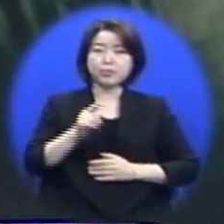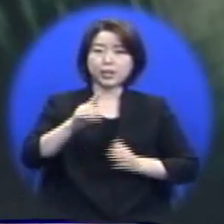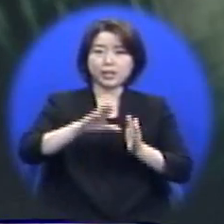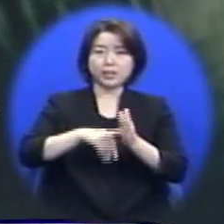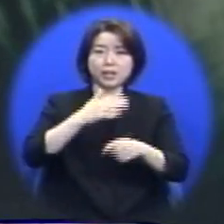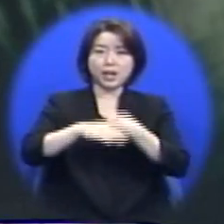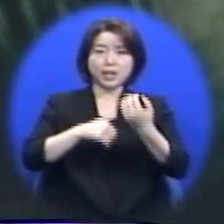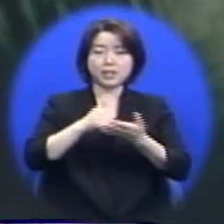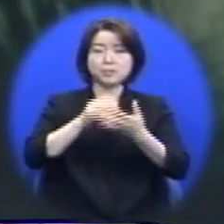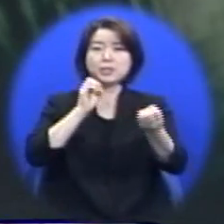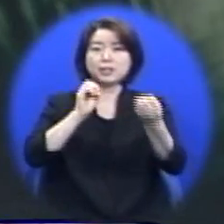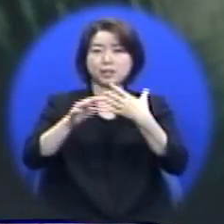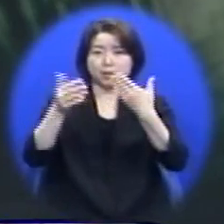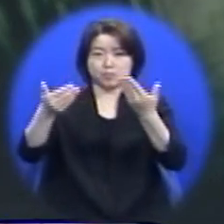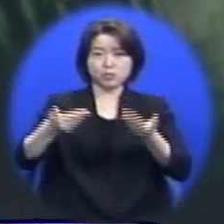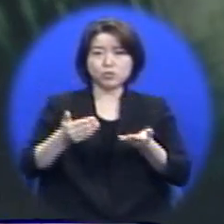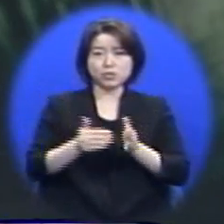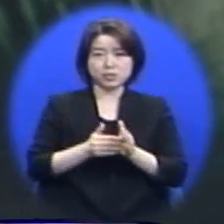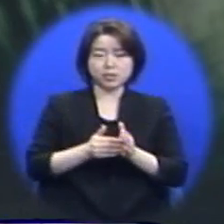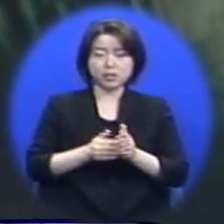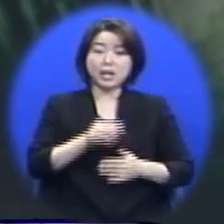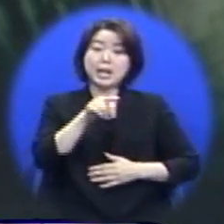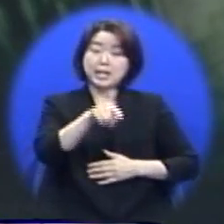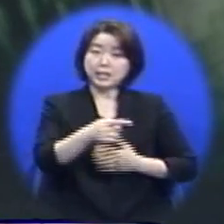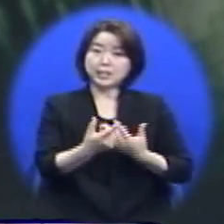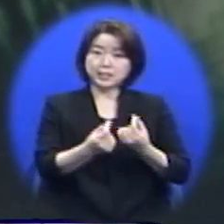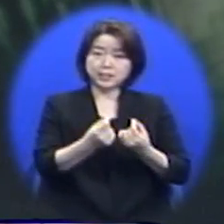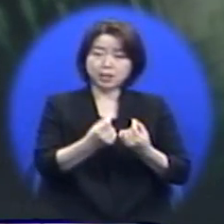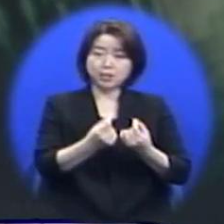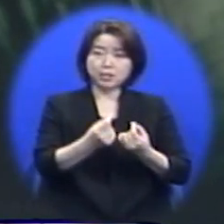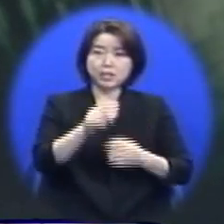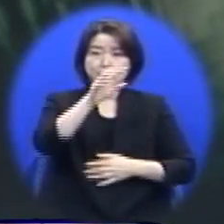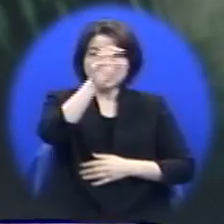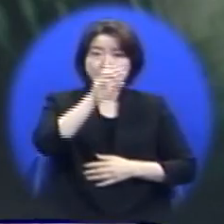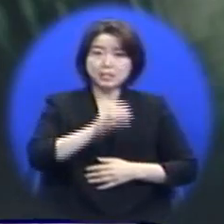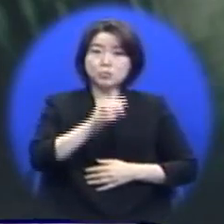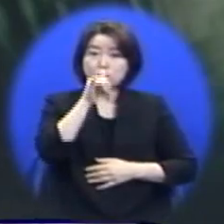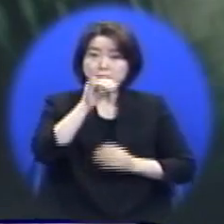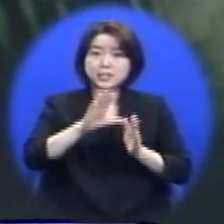답을 주셨어요. 그런 질문이 나올 때 이렇게 대답하라.